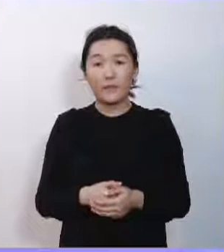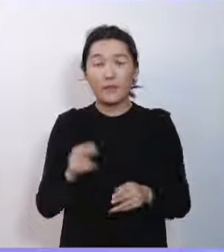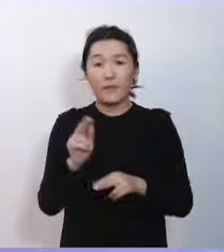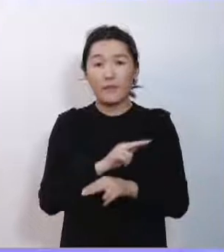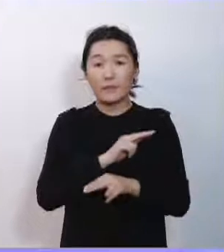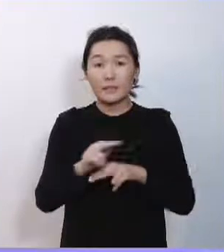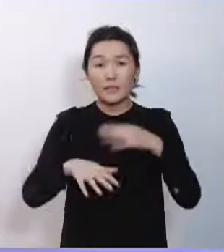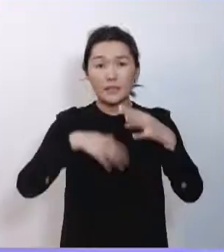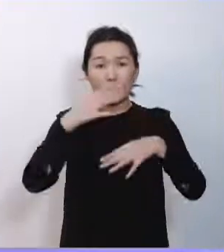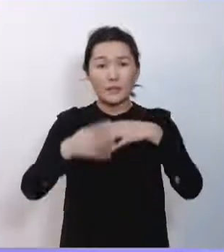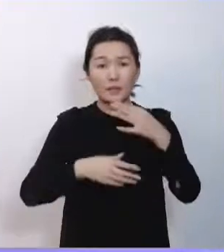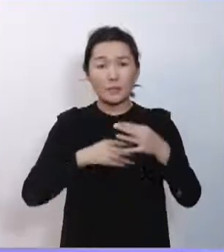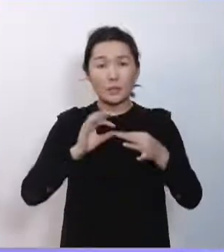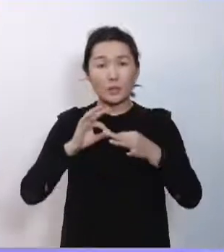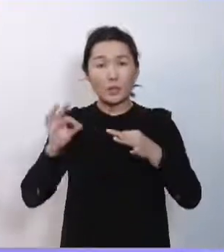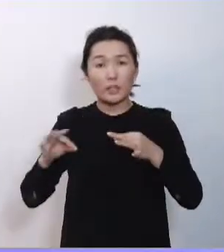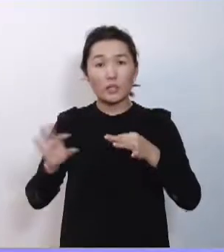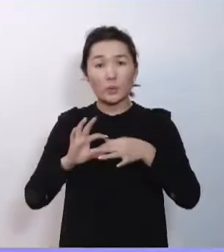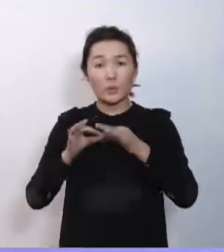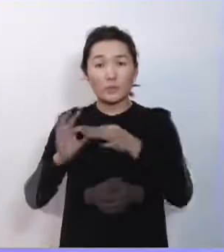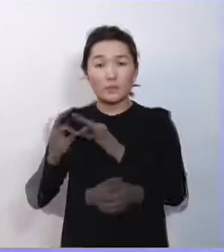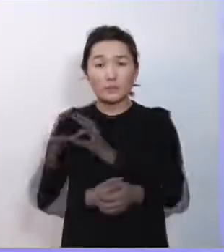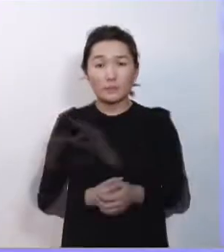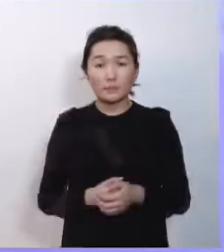Восстановите перепутанную логическую цепочку слов.